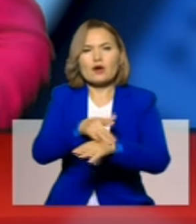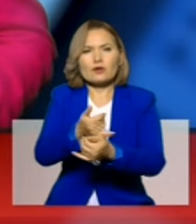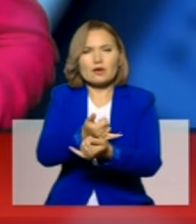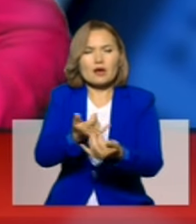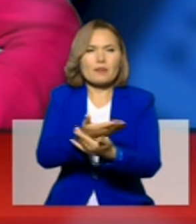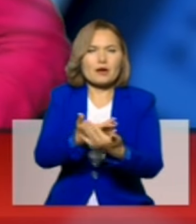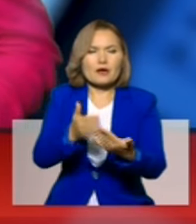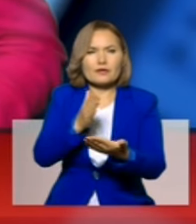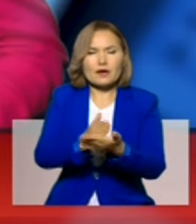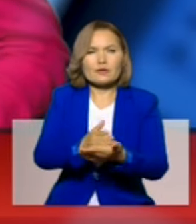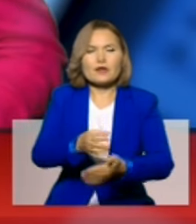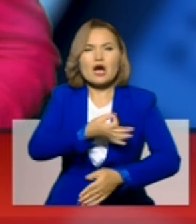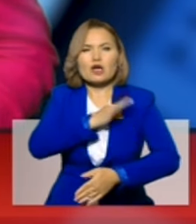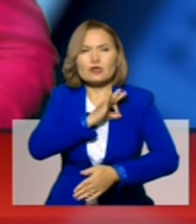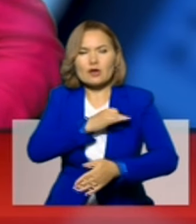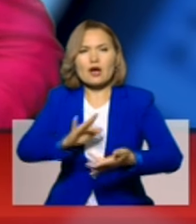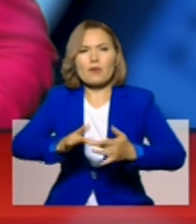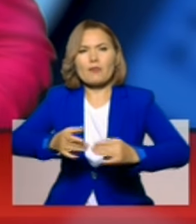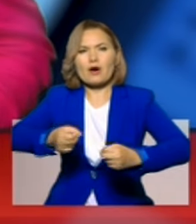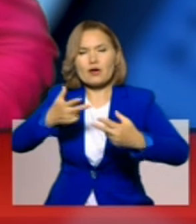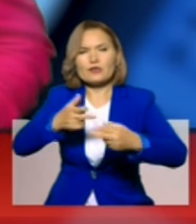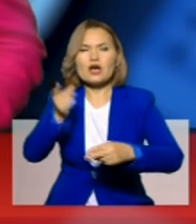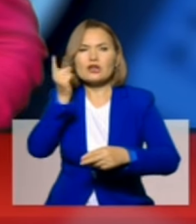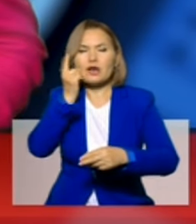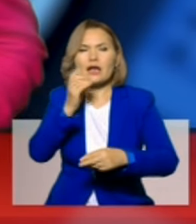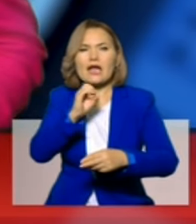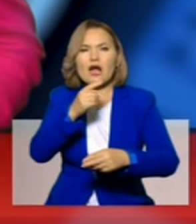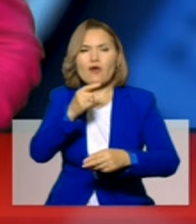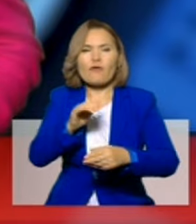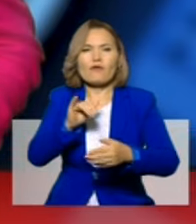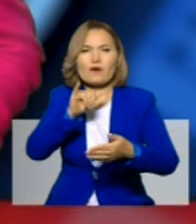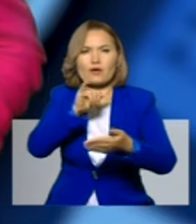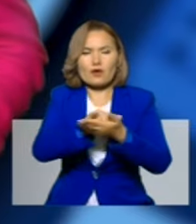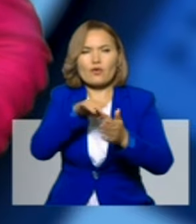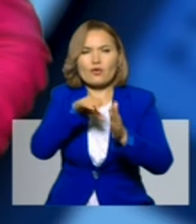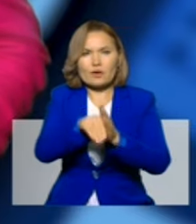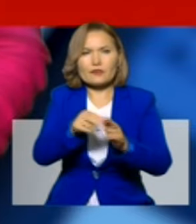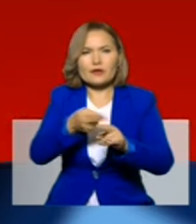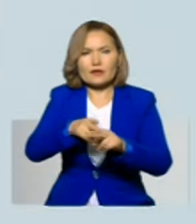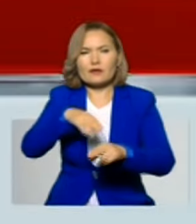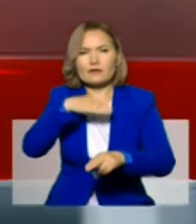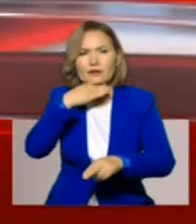болады? Нотариустың қызметін онлайн алу үшін телефонға EGOV Mobile қосымшасын жүктеу қажет.